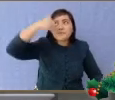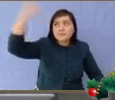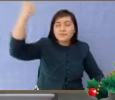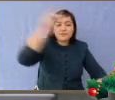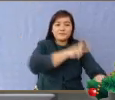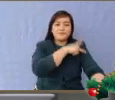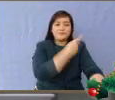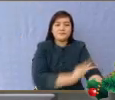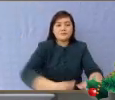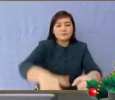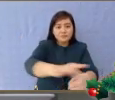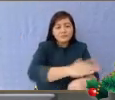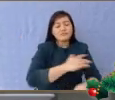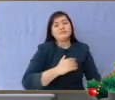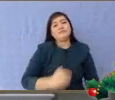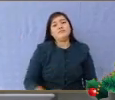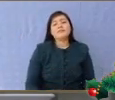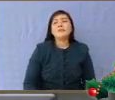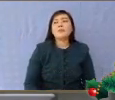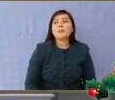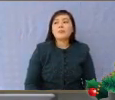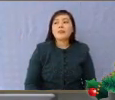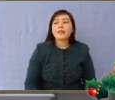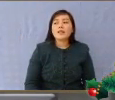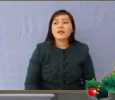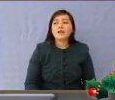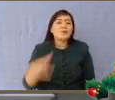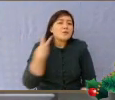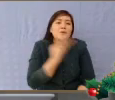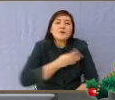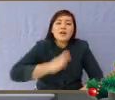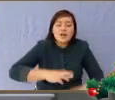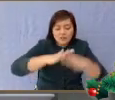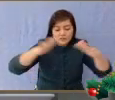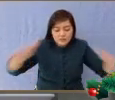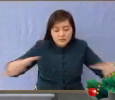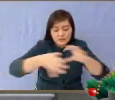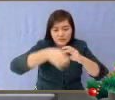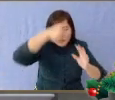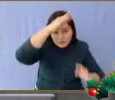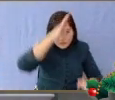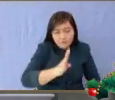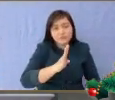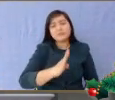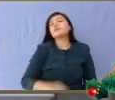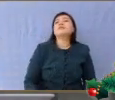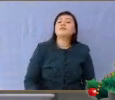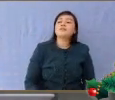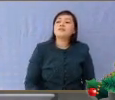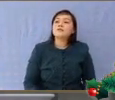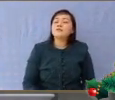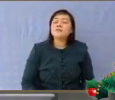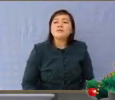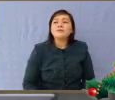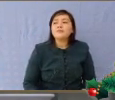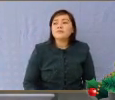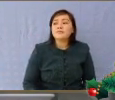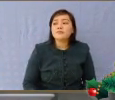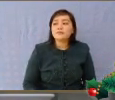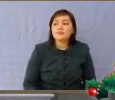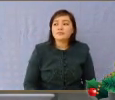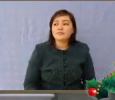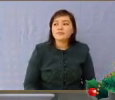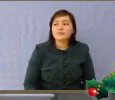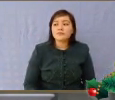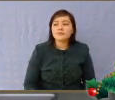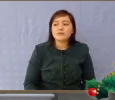Kapatid, nakakalimutan na po natin yan, na we are sons of God. We are children of God. Magaling lang po